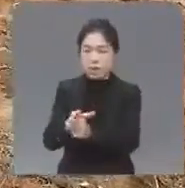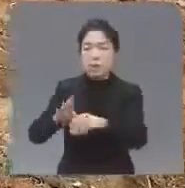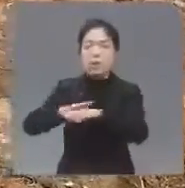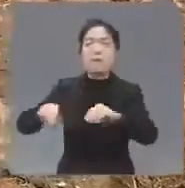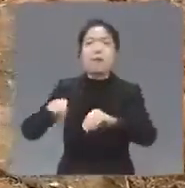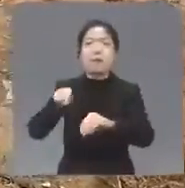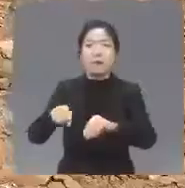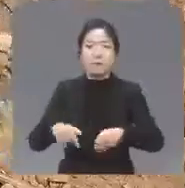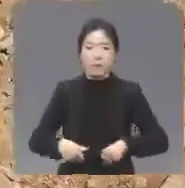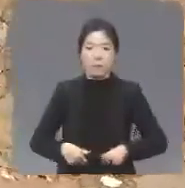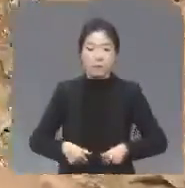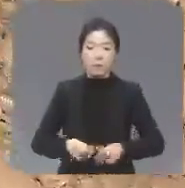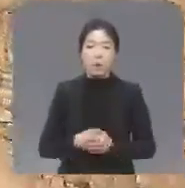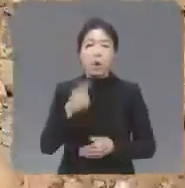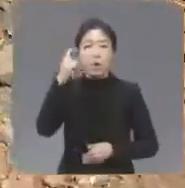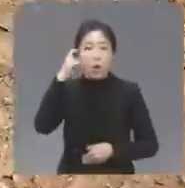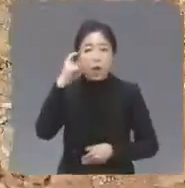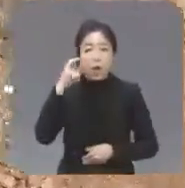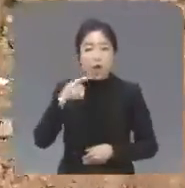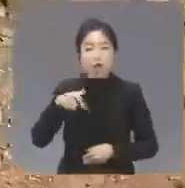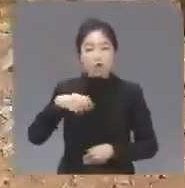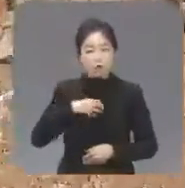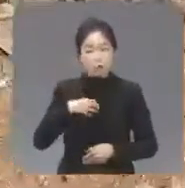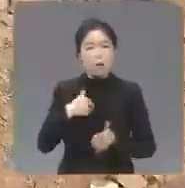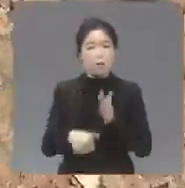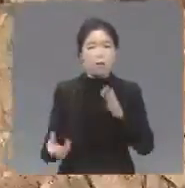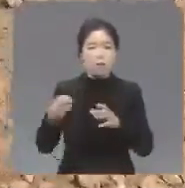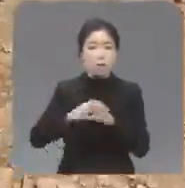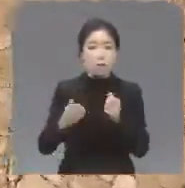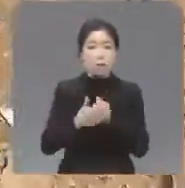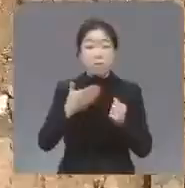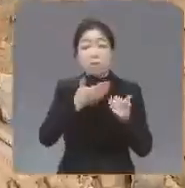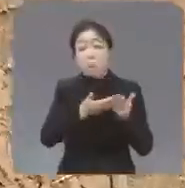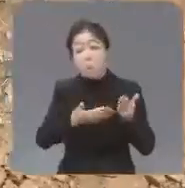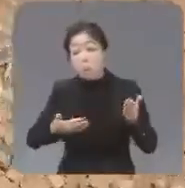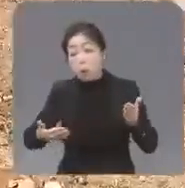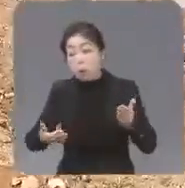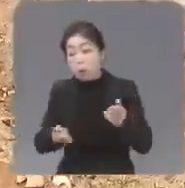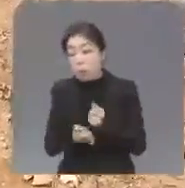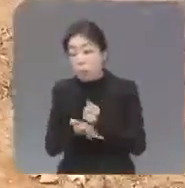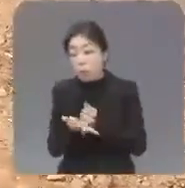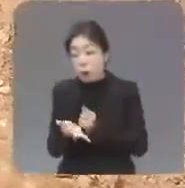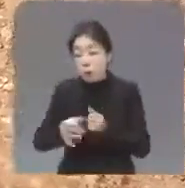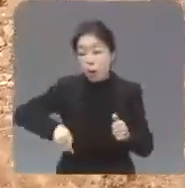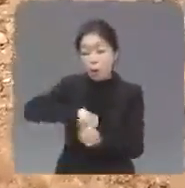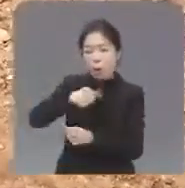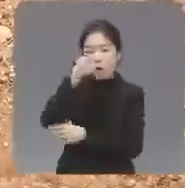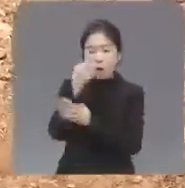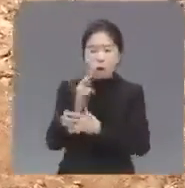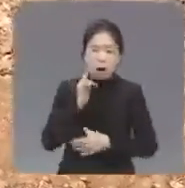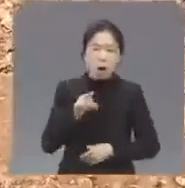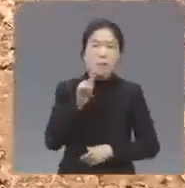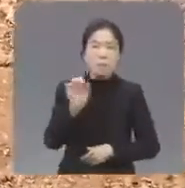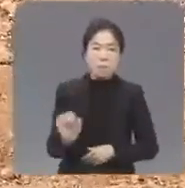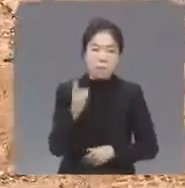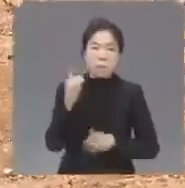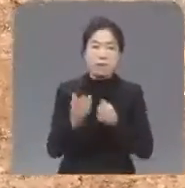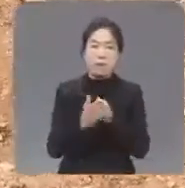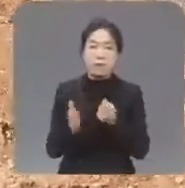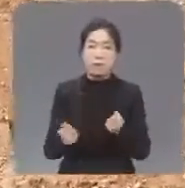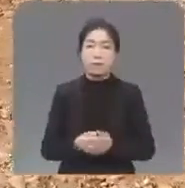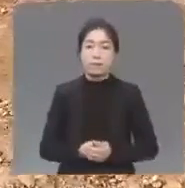합니다. 발암물질이 함유돼 하천 등에 유입될 경우 심각한 환경오염을 유발할 수 있기